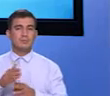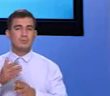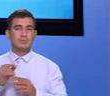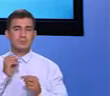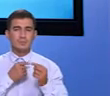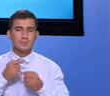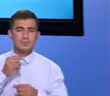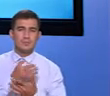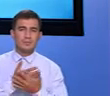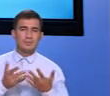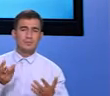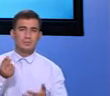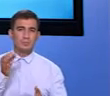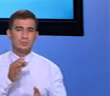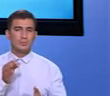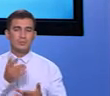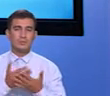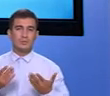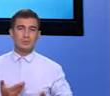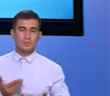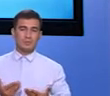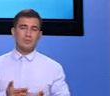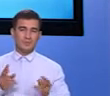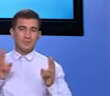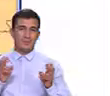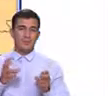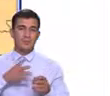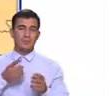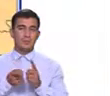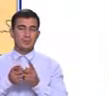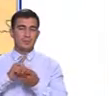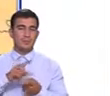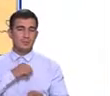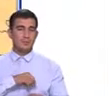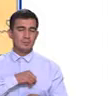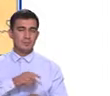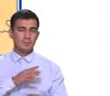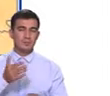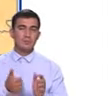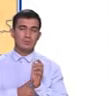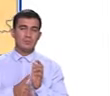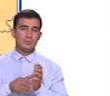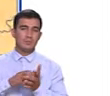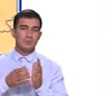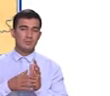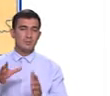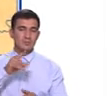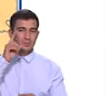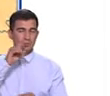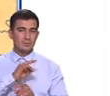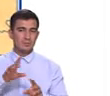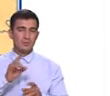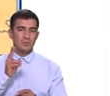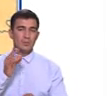iqtisodiy munosabatlar ham o'zgacha tus ola boshladi. 6-sinf darsligidan sizga ma'lumki,